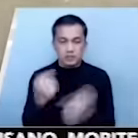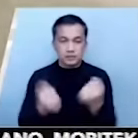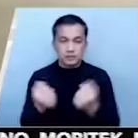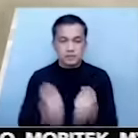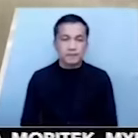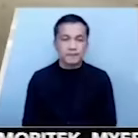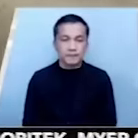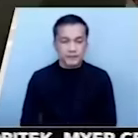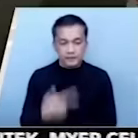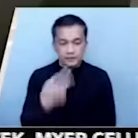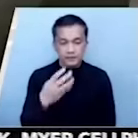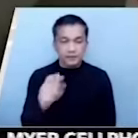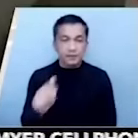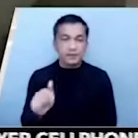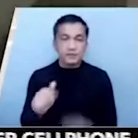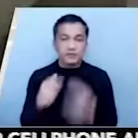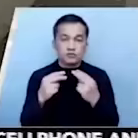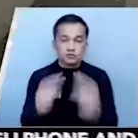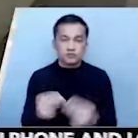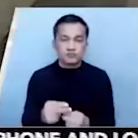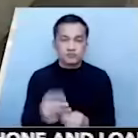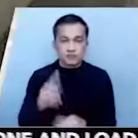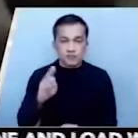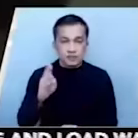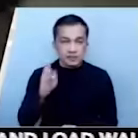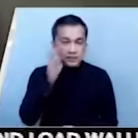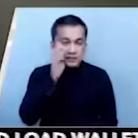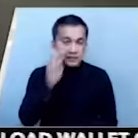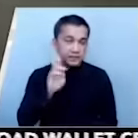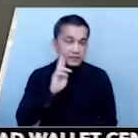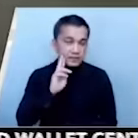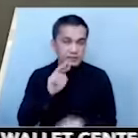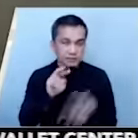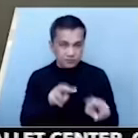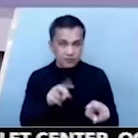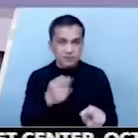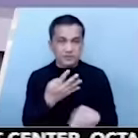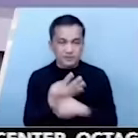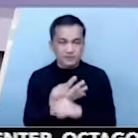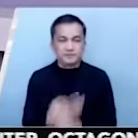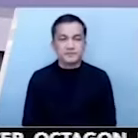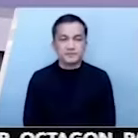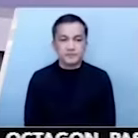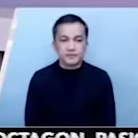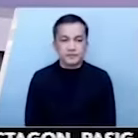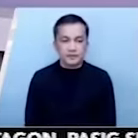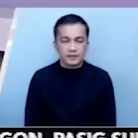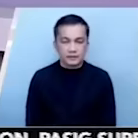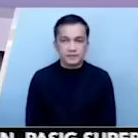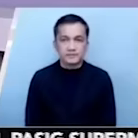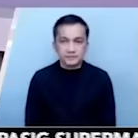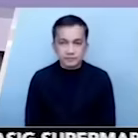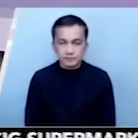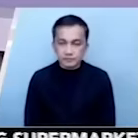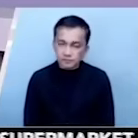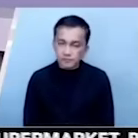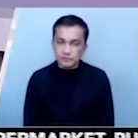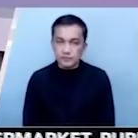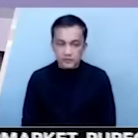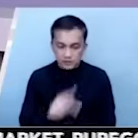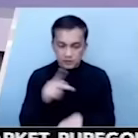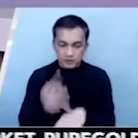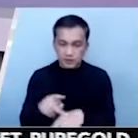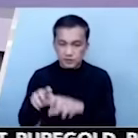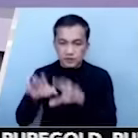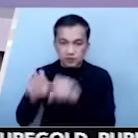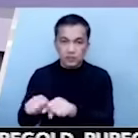GMA Integrated News, Bernadette Reyes, nakatutok 24 oras. Sa Pilipinas, nahuli ang isang wanted na